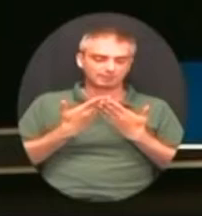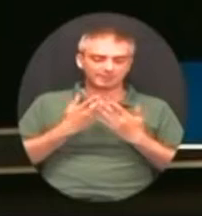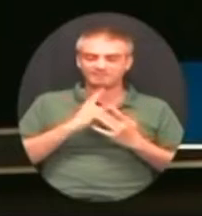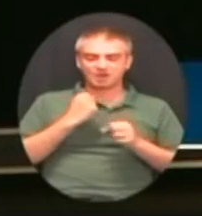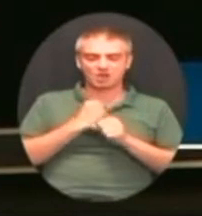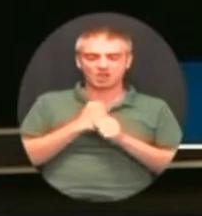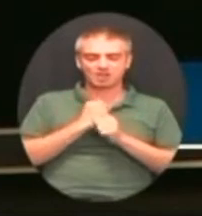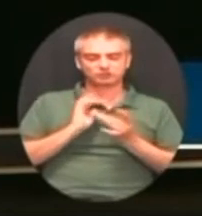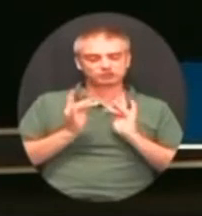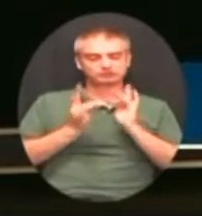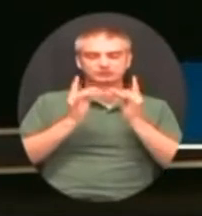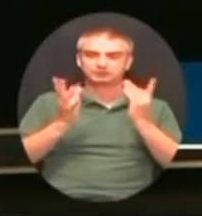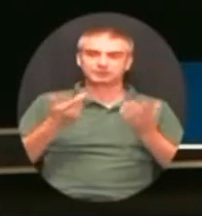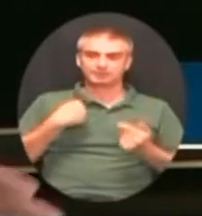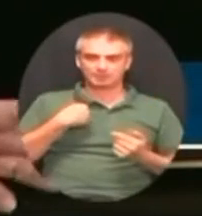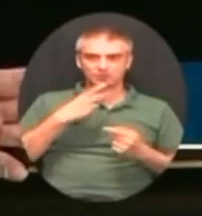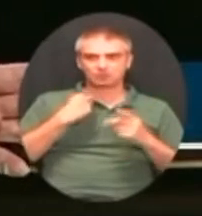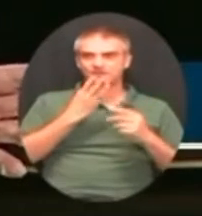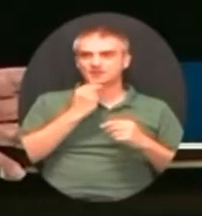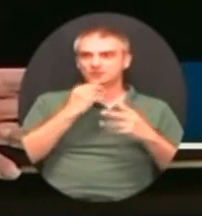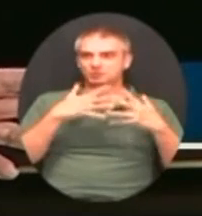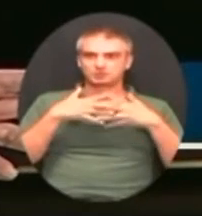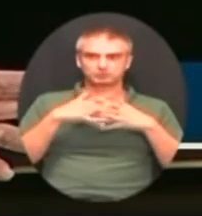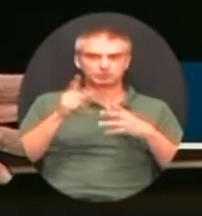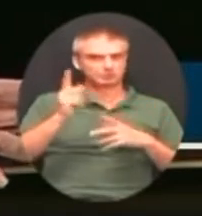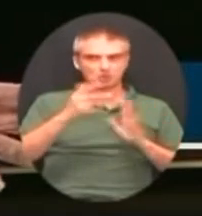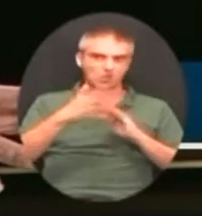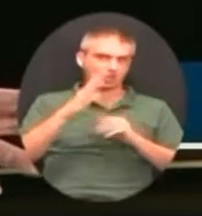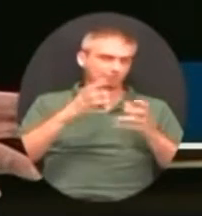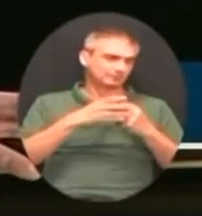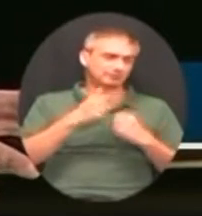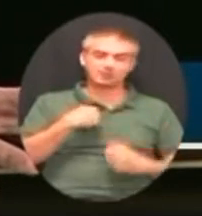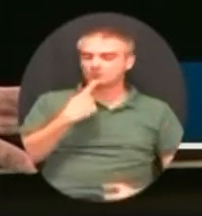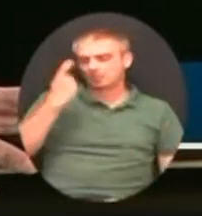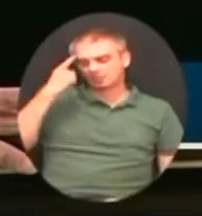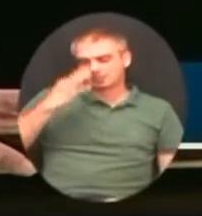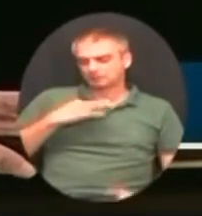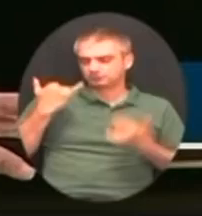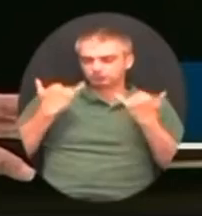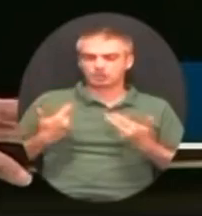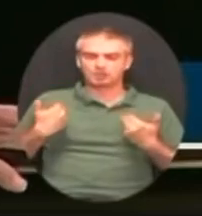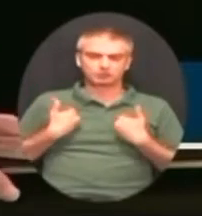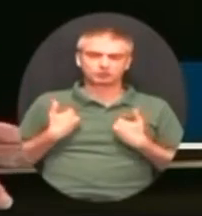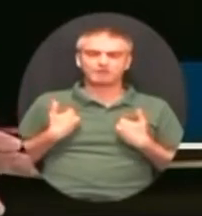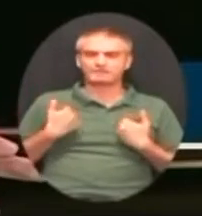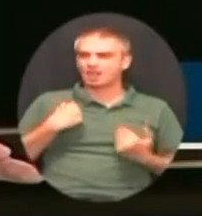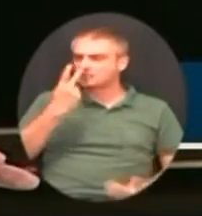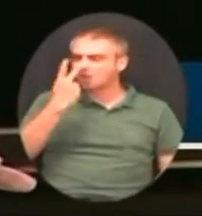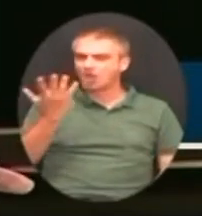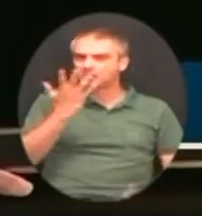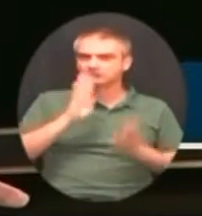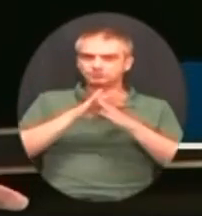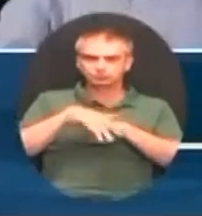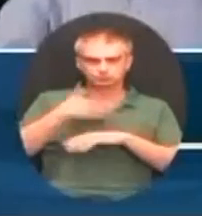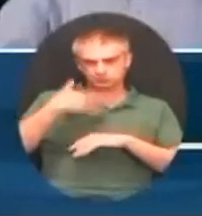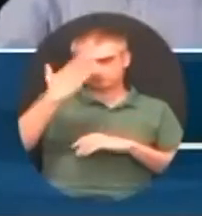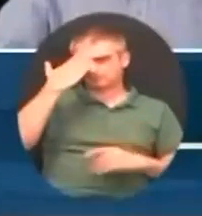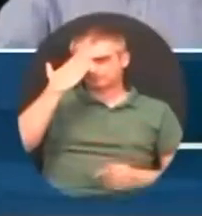ליצור קרע בינינו לבין את יהדות הגולה. את לא ברוב בשיאה שלך בעניין הזה. אני אומרת את דעתי כרגע, אני רואה איך זה משפיע, אני מכירה